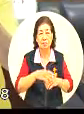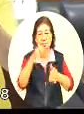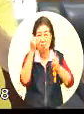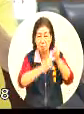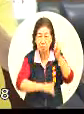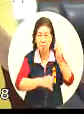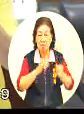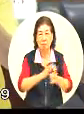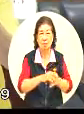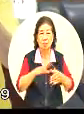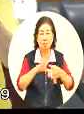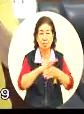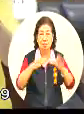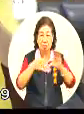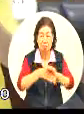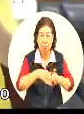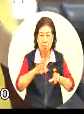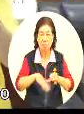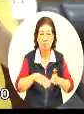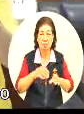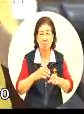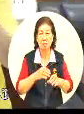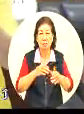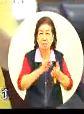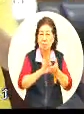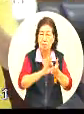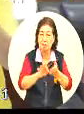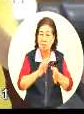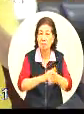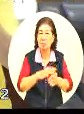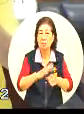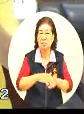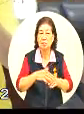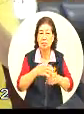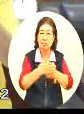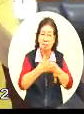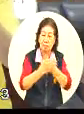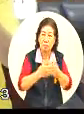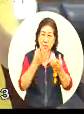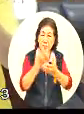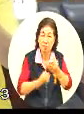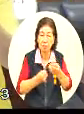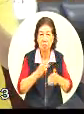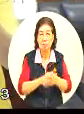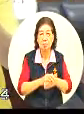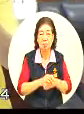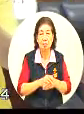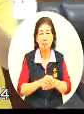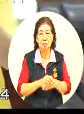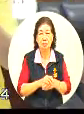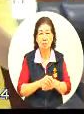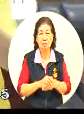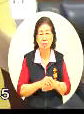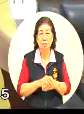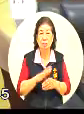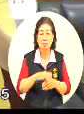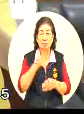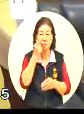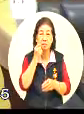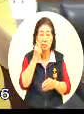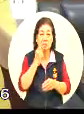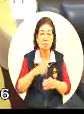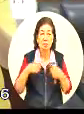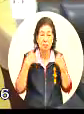好好的来经营，如果也可以参考这么好的例子、哦、所以我们可以让有兴趣的原住